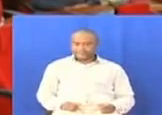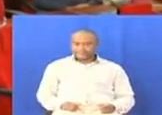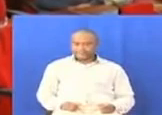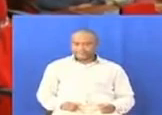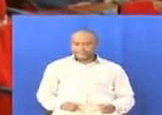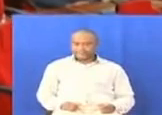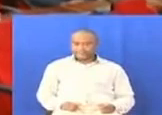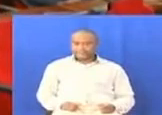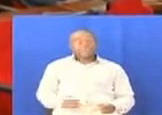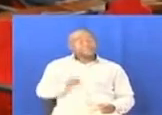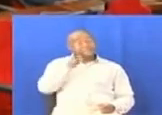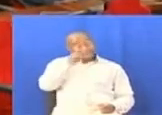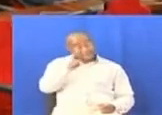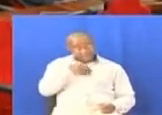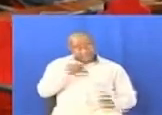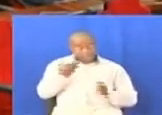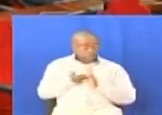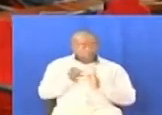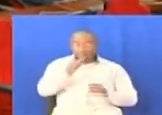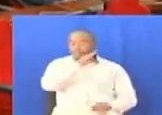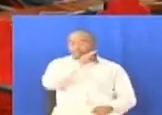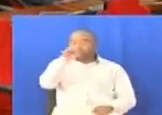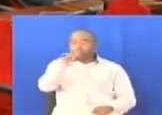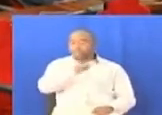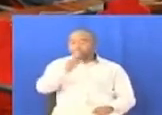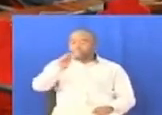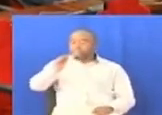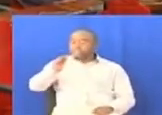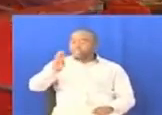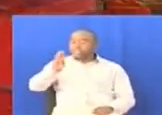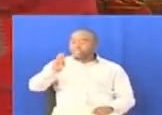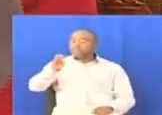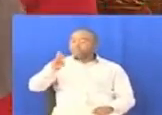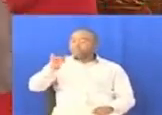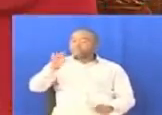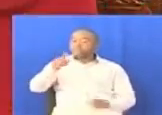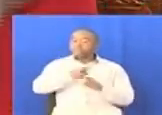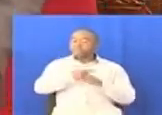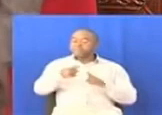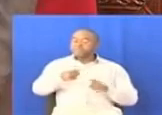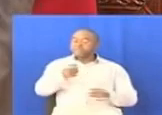Hiyo ni Zaburi ya 125. Narudia,